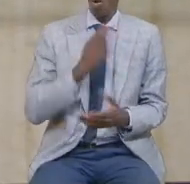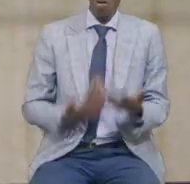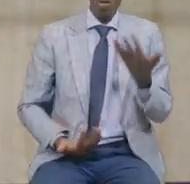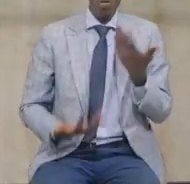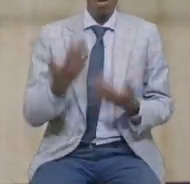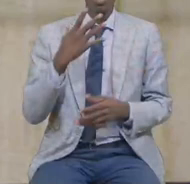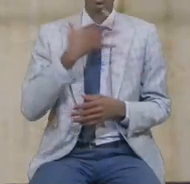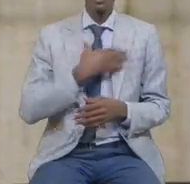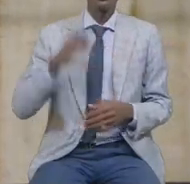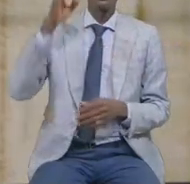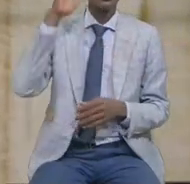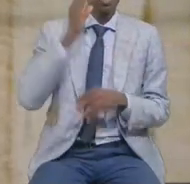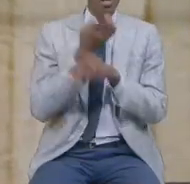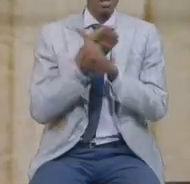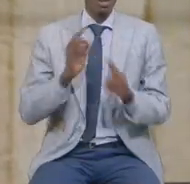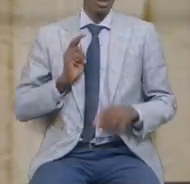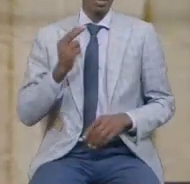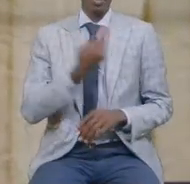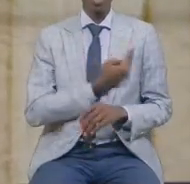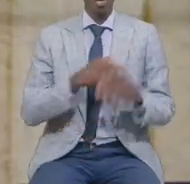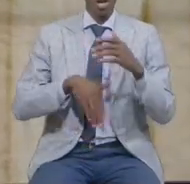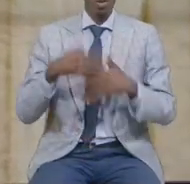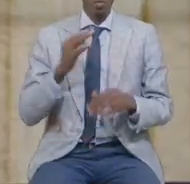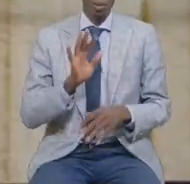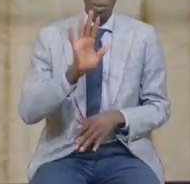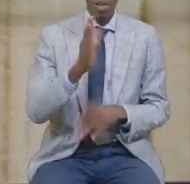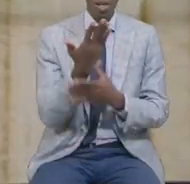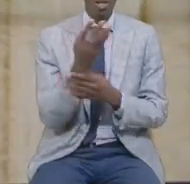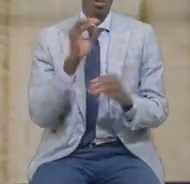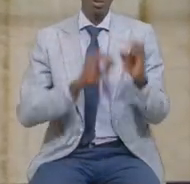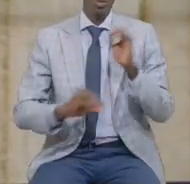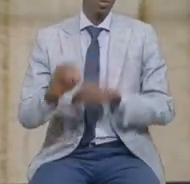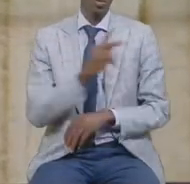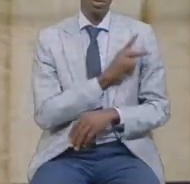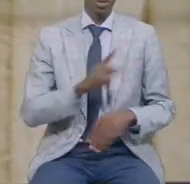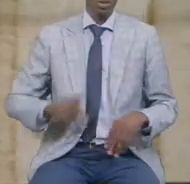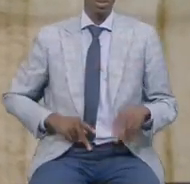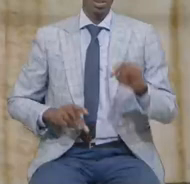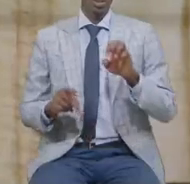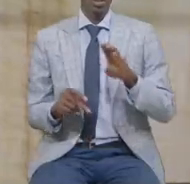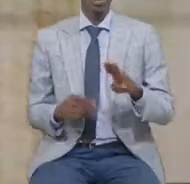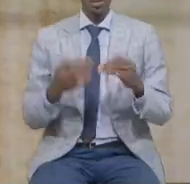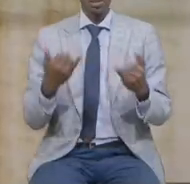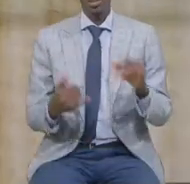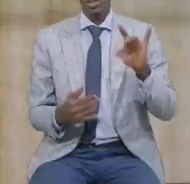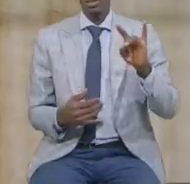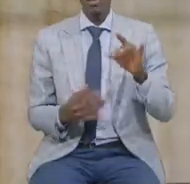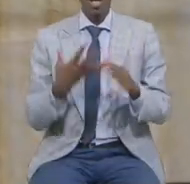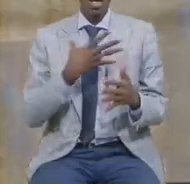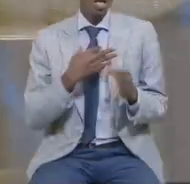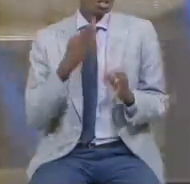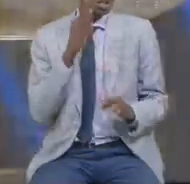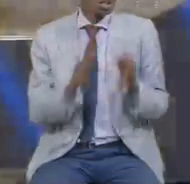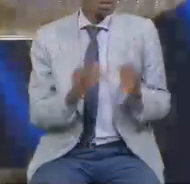délivrera de ta main, au roi. Verset 18. Sinon,